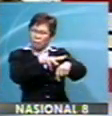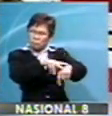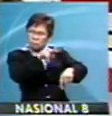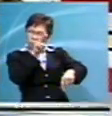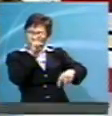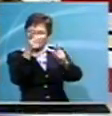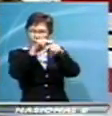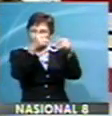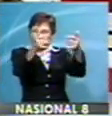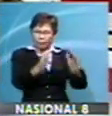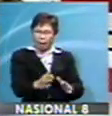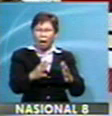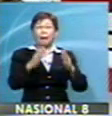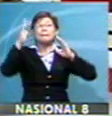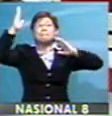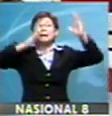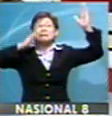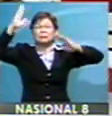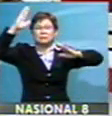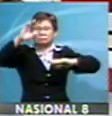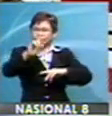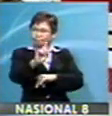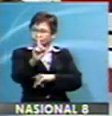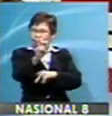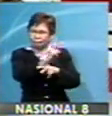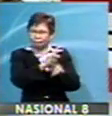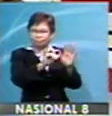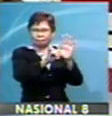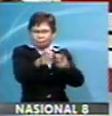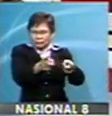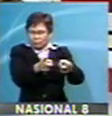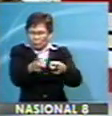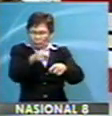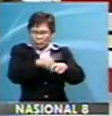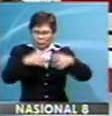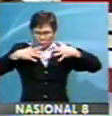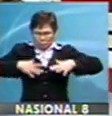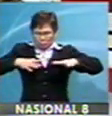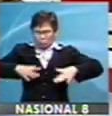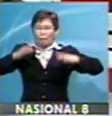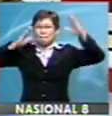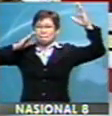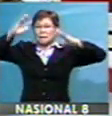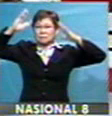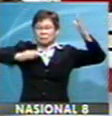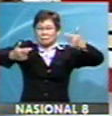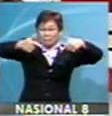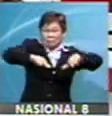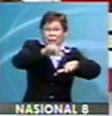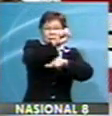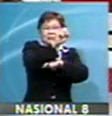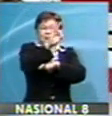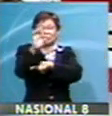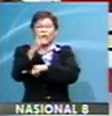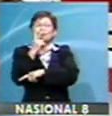keras kepada pemain harimau Malaya supaya menjaga disiplin ketika menyarung Jersi kebangsaan insiden Safi